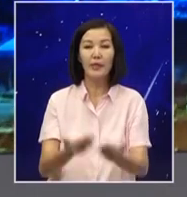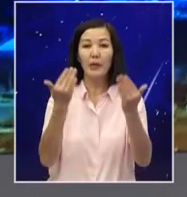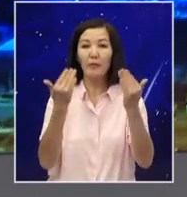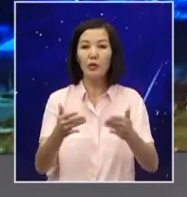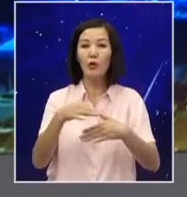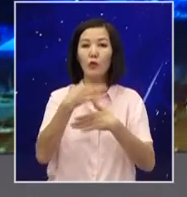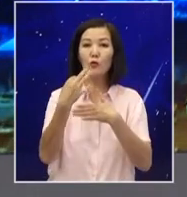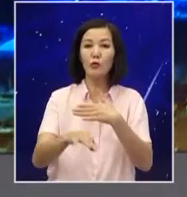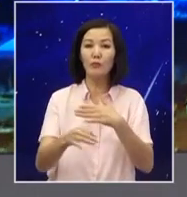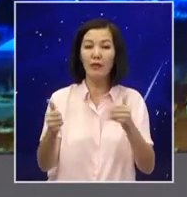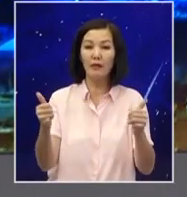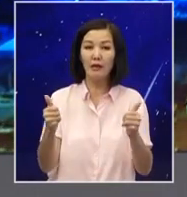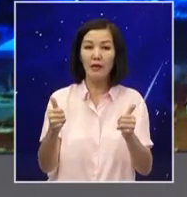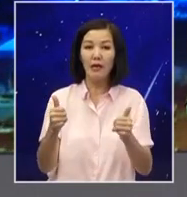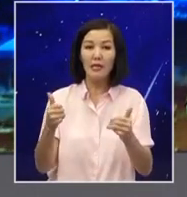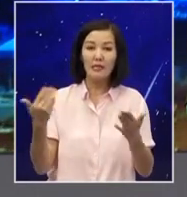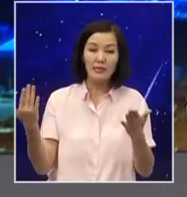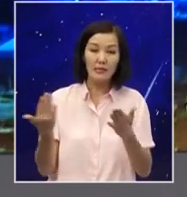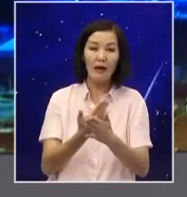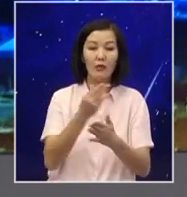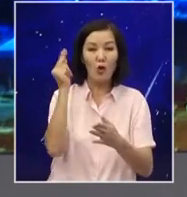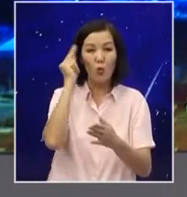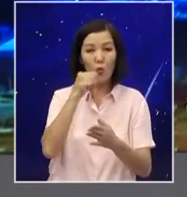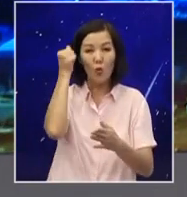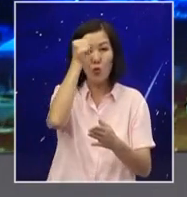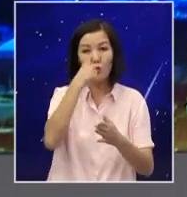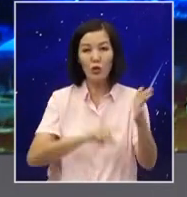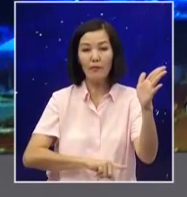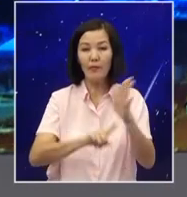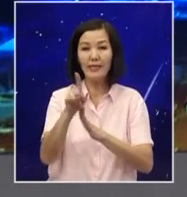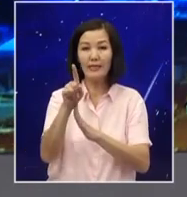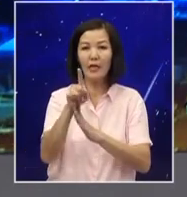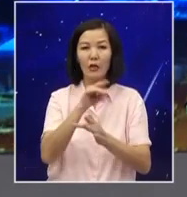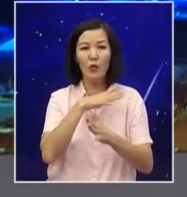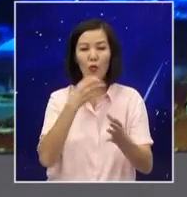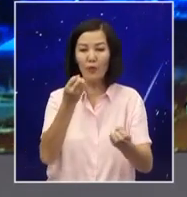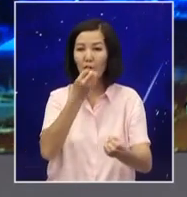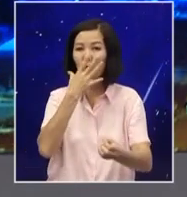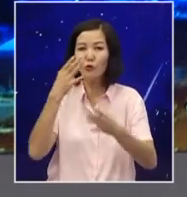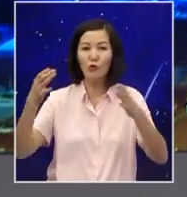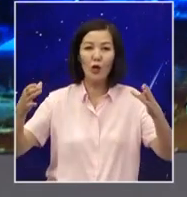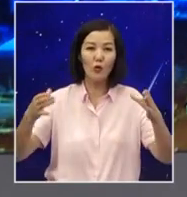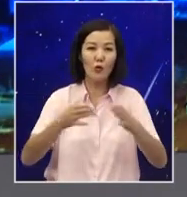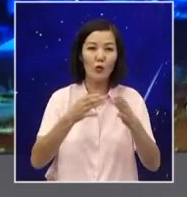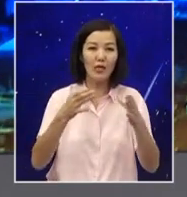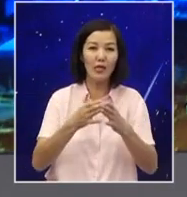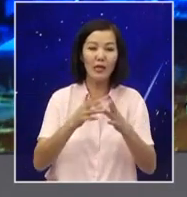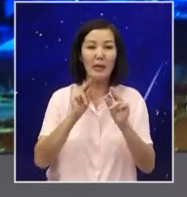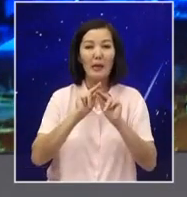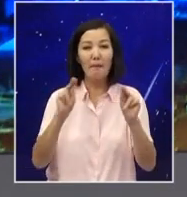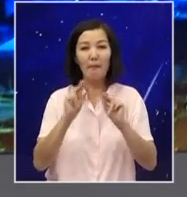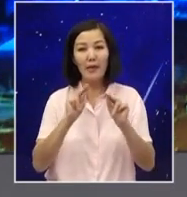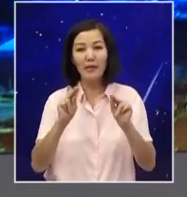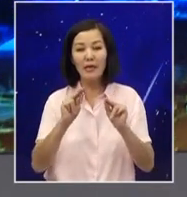Міне, қоңыр күзбен қатар тағы бір білім маусымы да басталды. Әдеттегідей бұл күні құшақ-құшақ гүлін алып, мектебі мен ұстазына сыққан бала